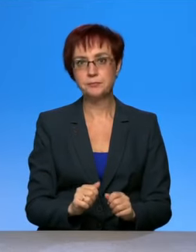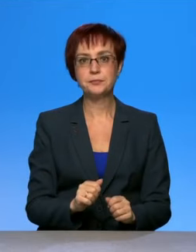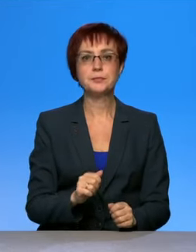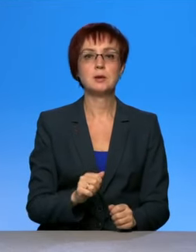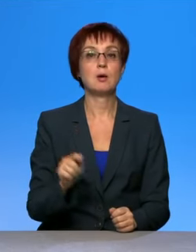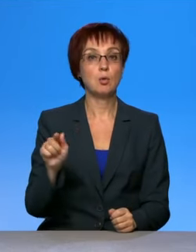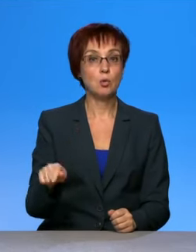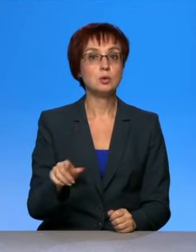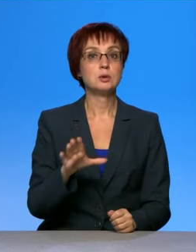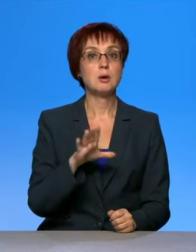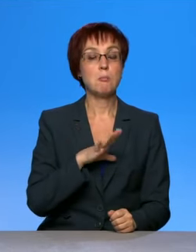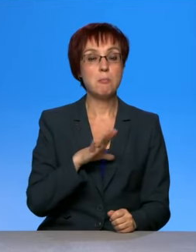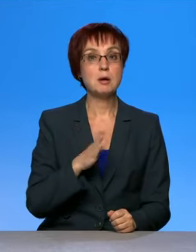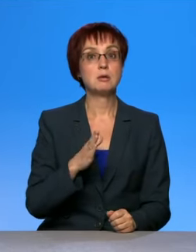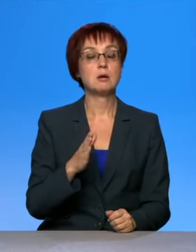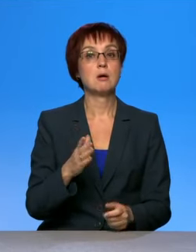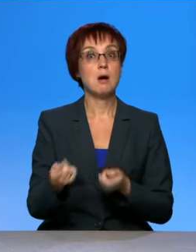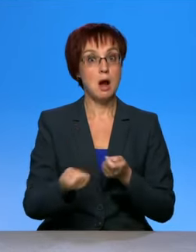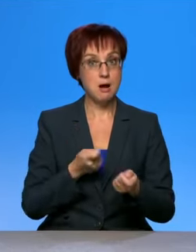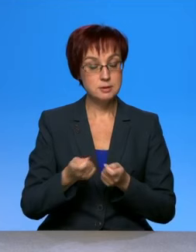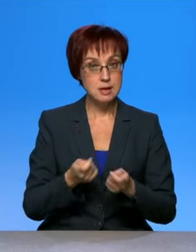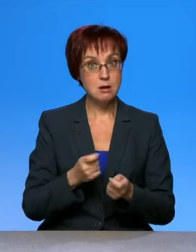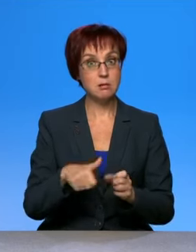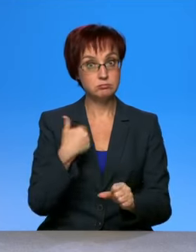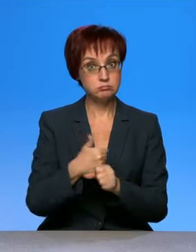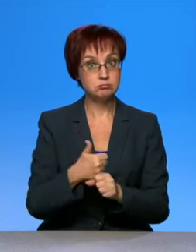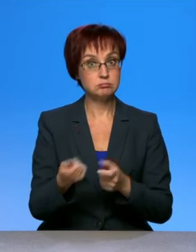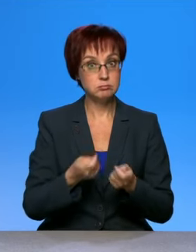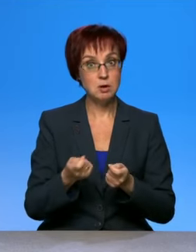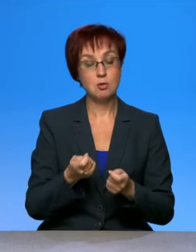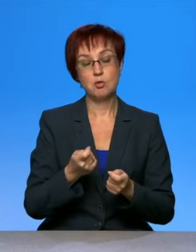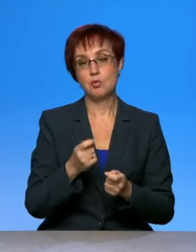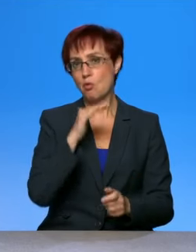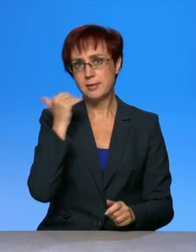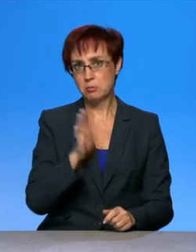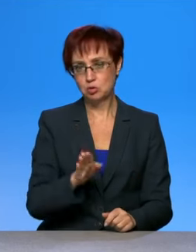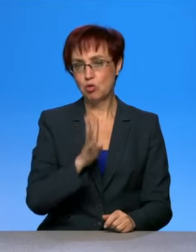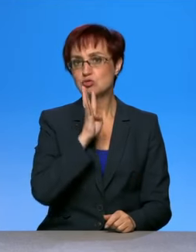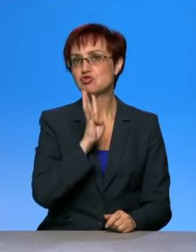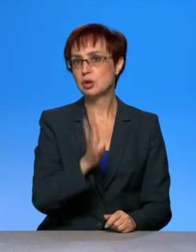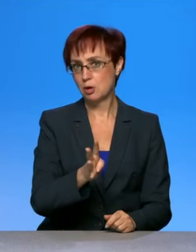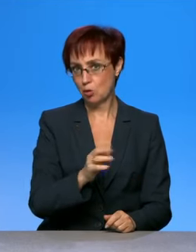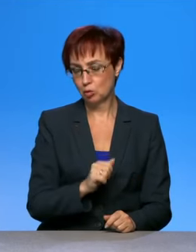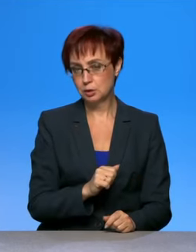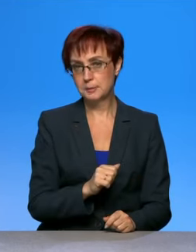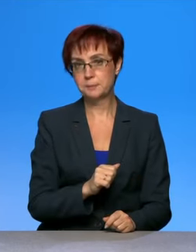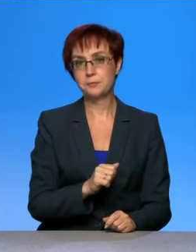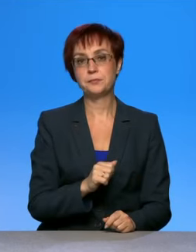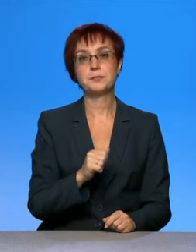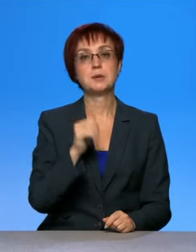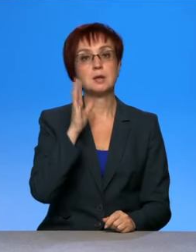пробыл канцлером немного 4 года почему он ушёл это тоже отдельная история как-нибудь расскажем когда он